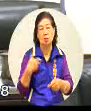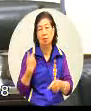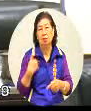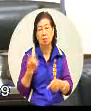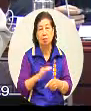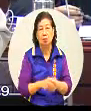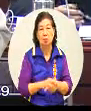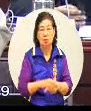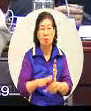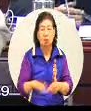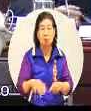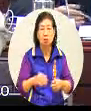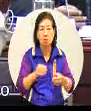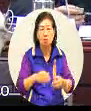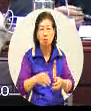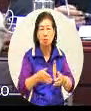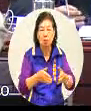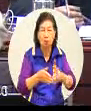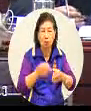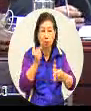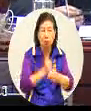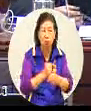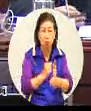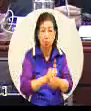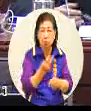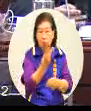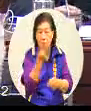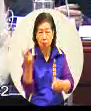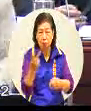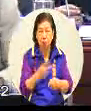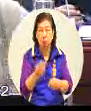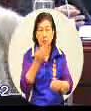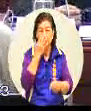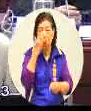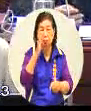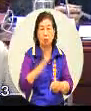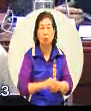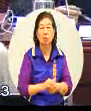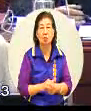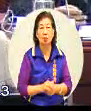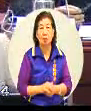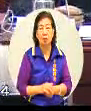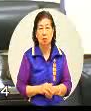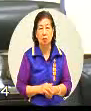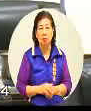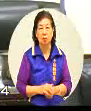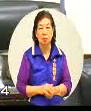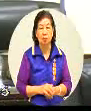两全其美，创造双赢，安尼好不好？尽量。